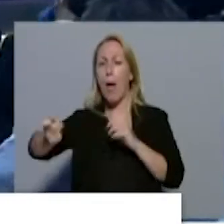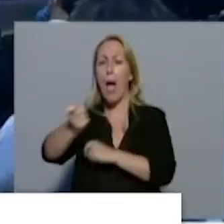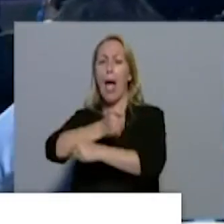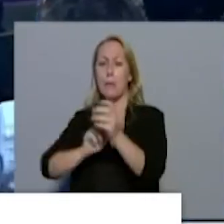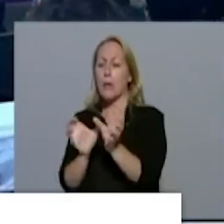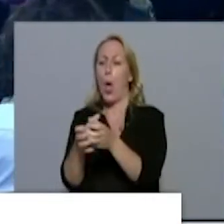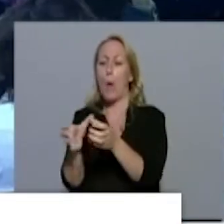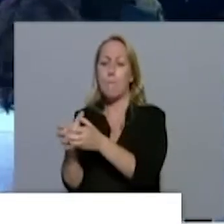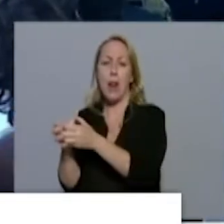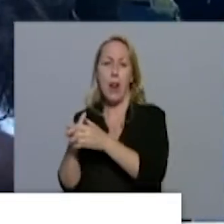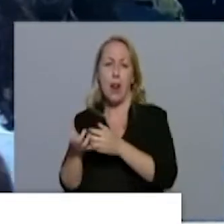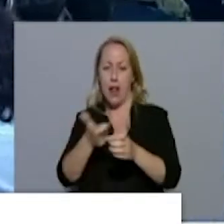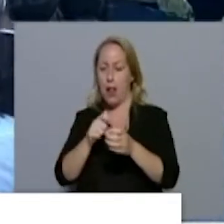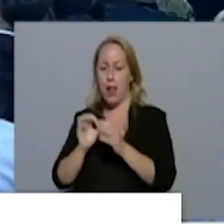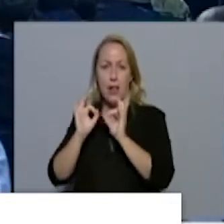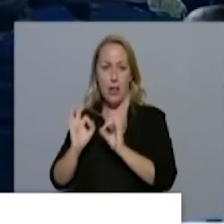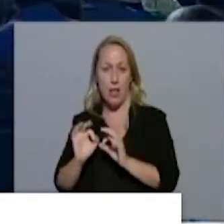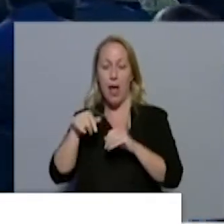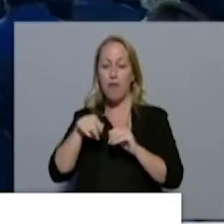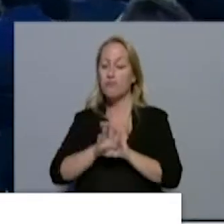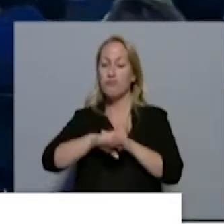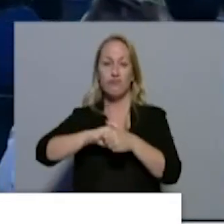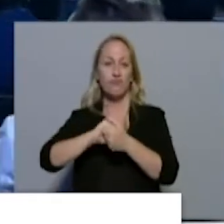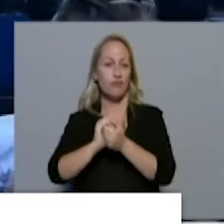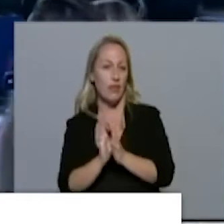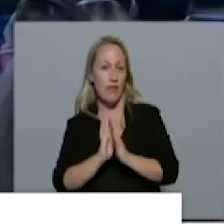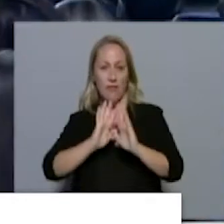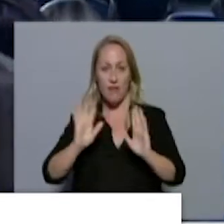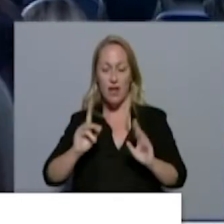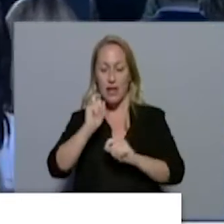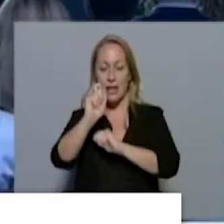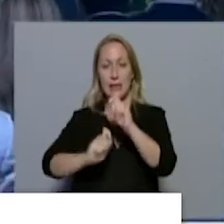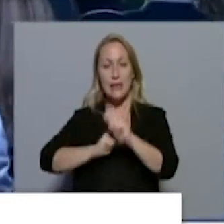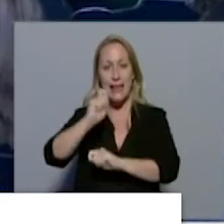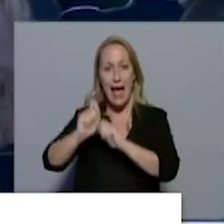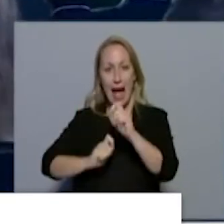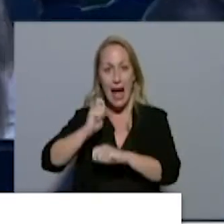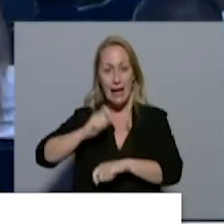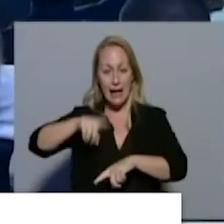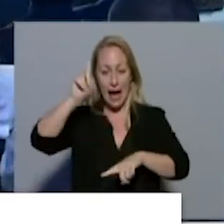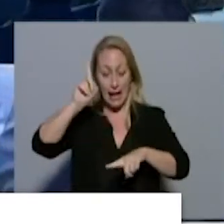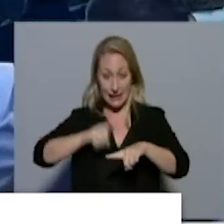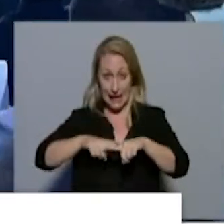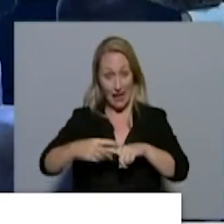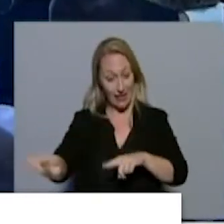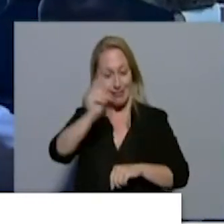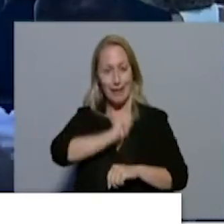ομίλους, χωρίς καμία μέριμνα, ώστε τα έργα να έχουν εγχώρια προστιθέμενη αξία.